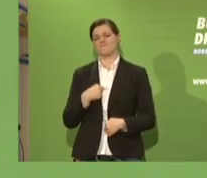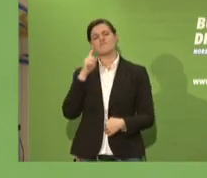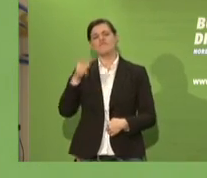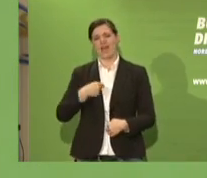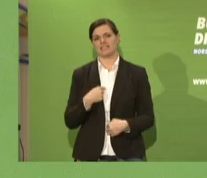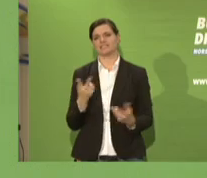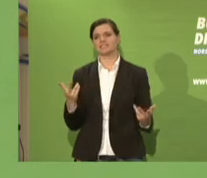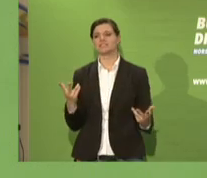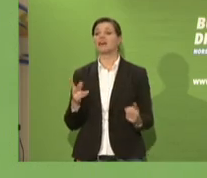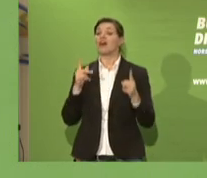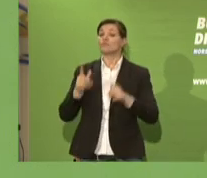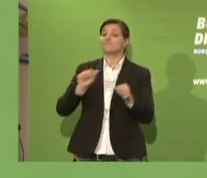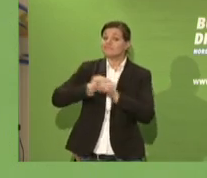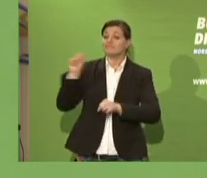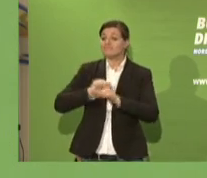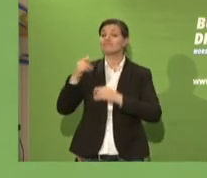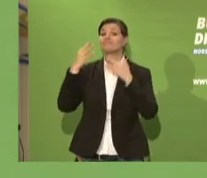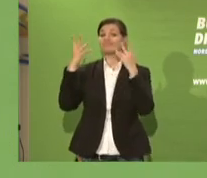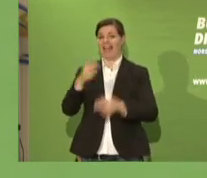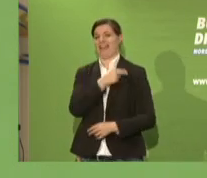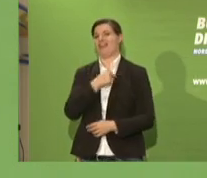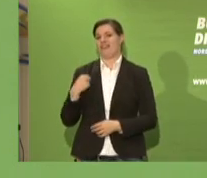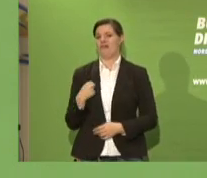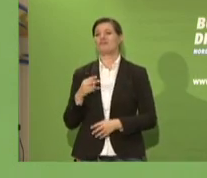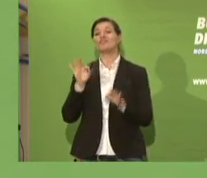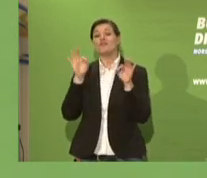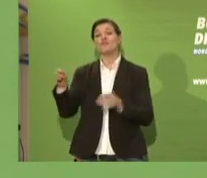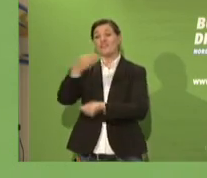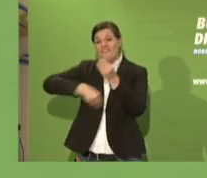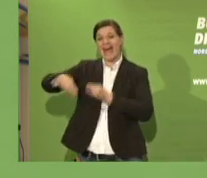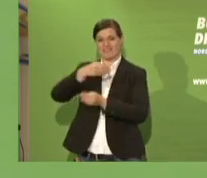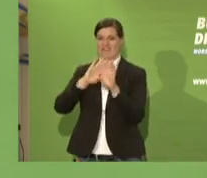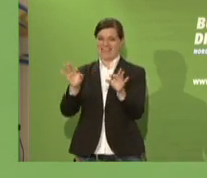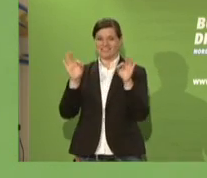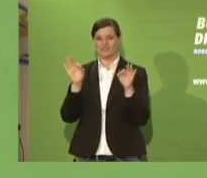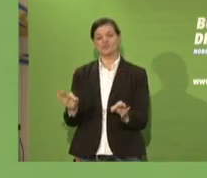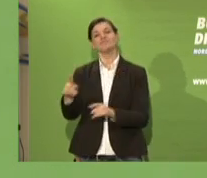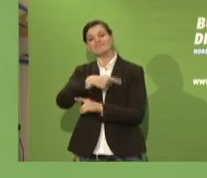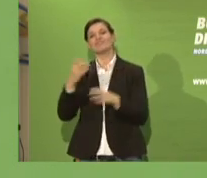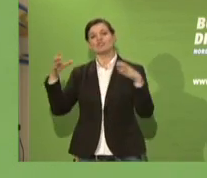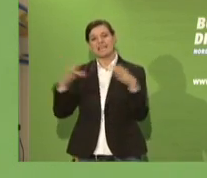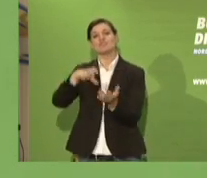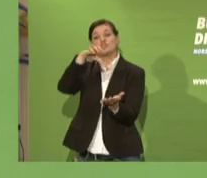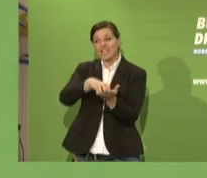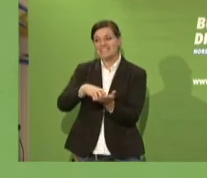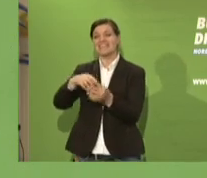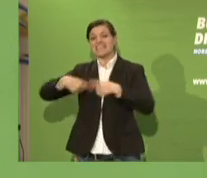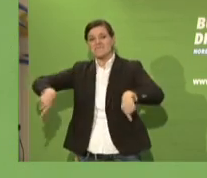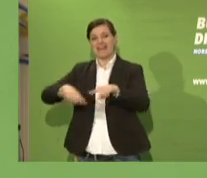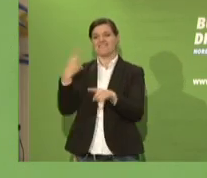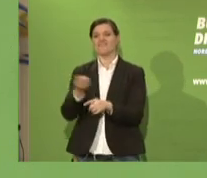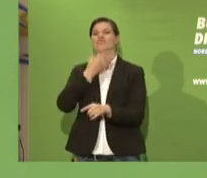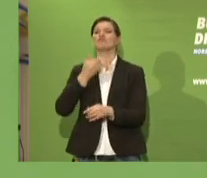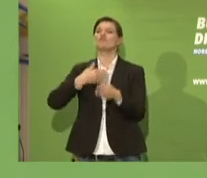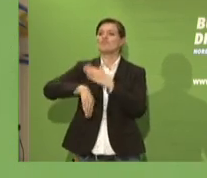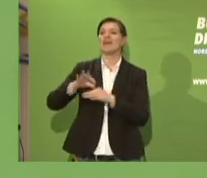lohnt sich, der Einsatz. Alles Gute für diese Verhandlungen. Lasst uns unsere Städte und Gemeinden mit euch weiter